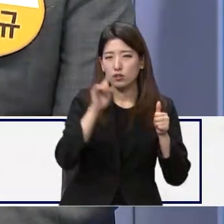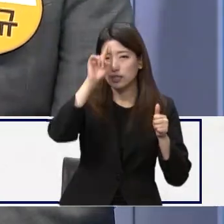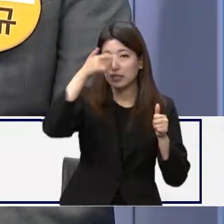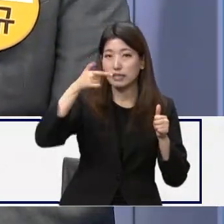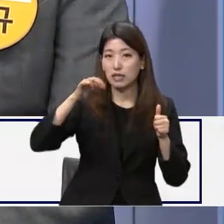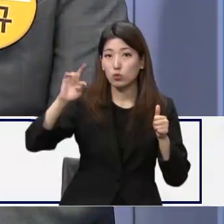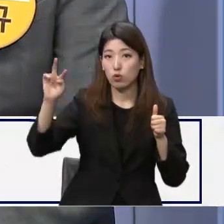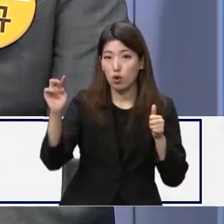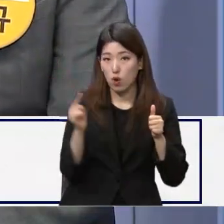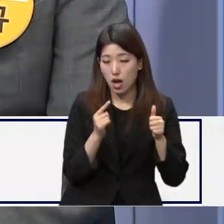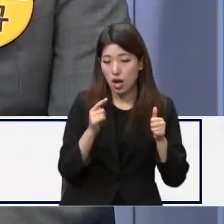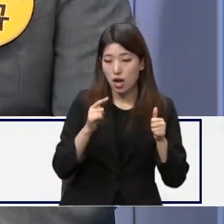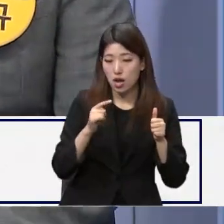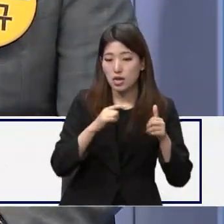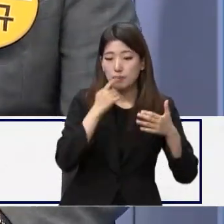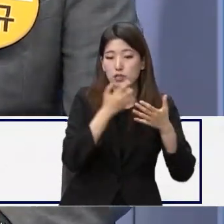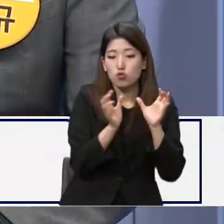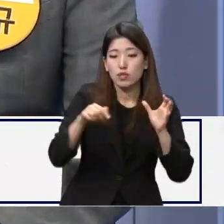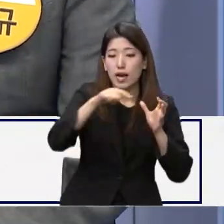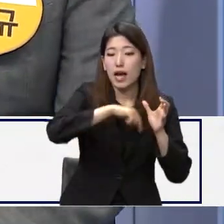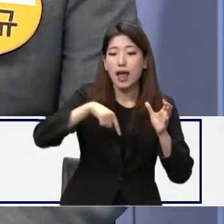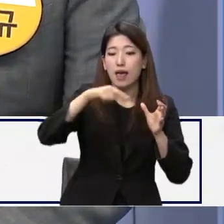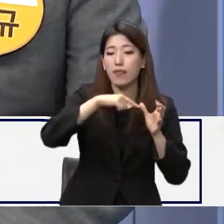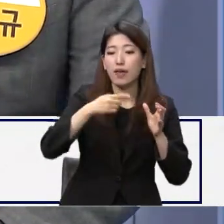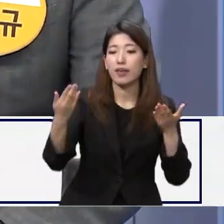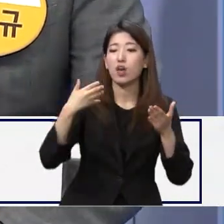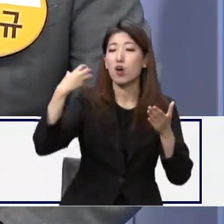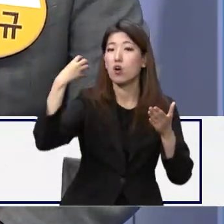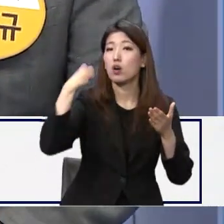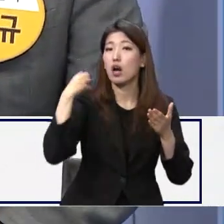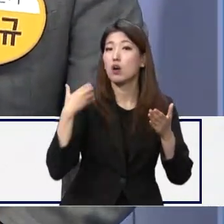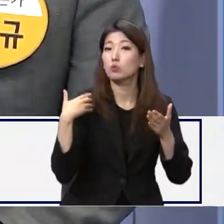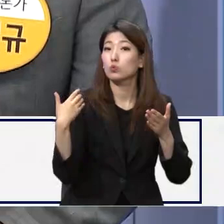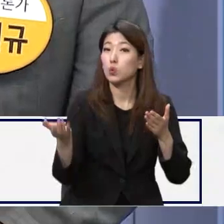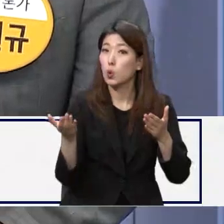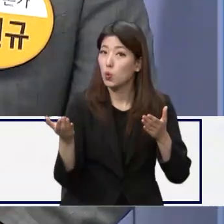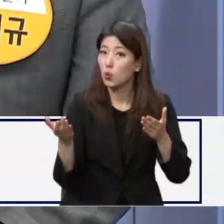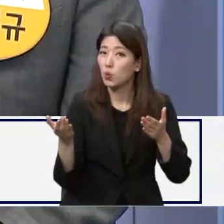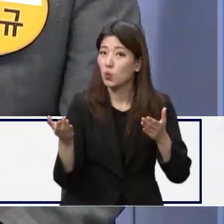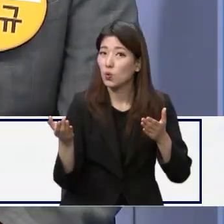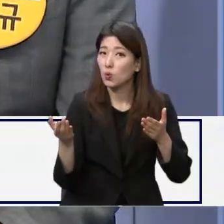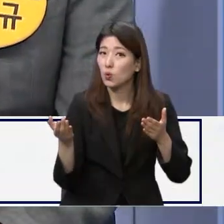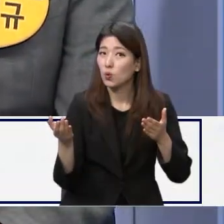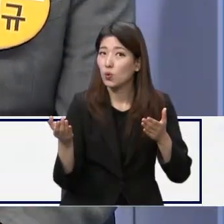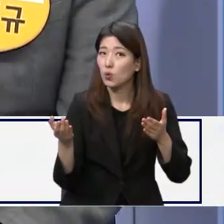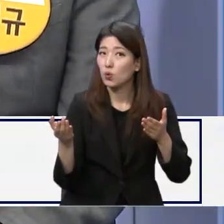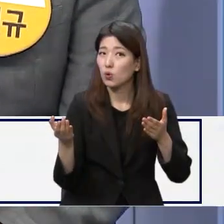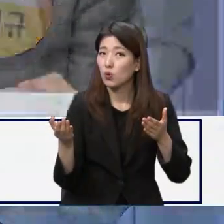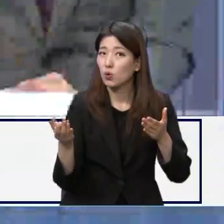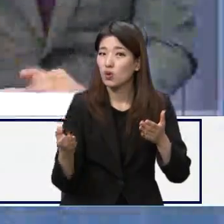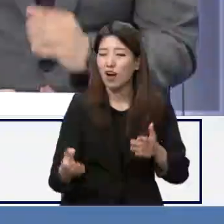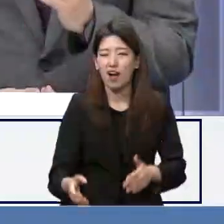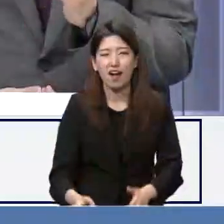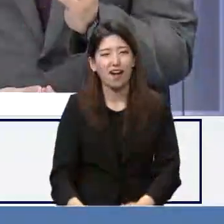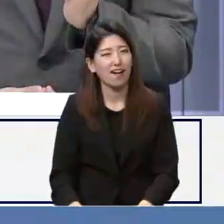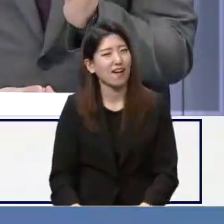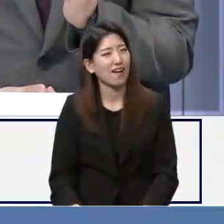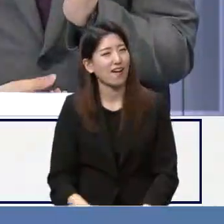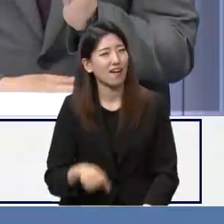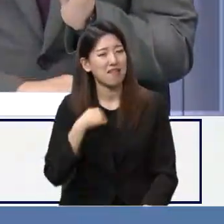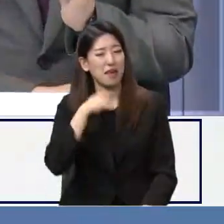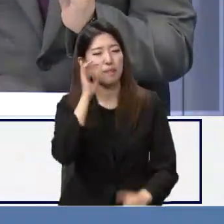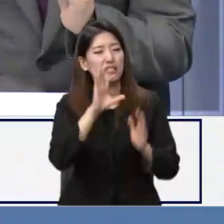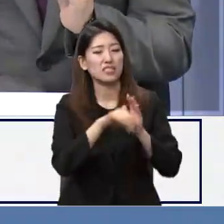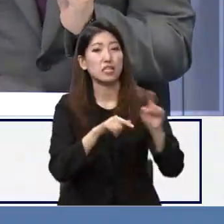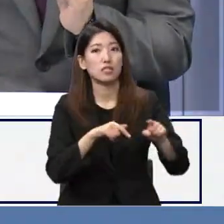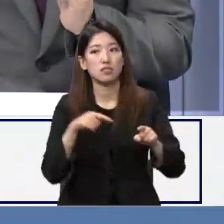부분도 좀 지켜봐야 된다라고 말씀을 하셨는데 그 부분은 어떻게 전망하세요 그 여지를 거의 안 주시려고 하는 아주 신경질적인 반응이라고 저는